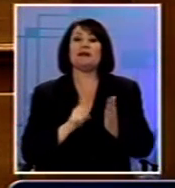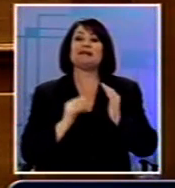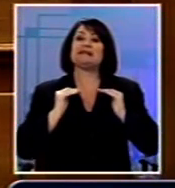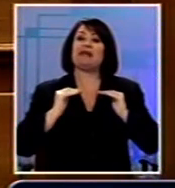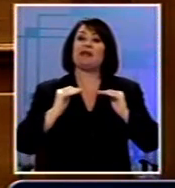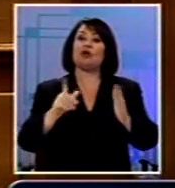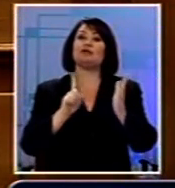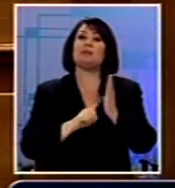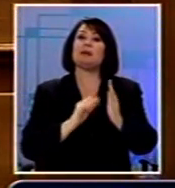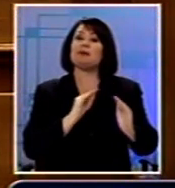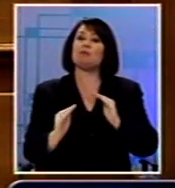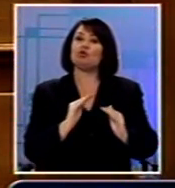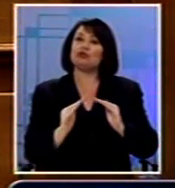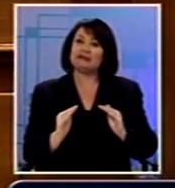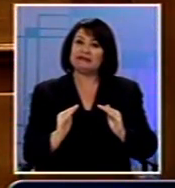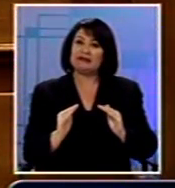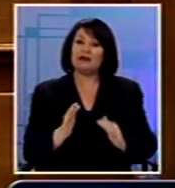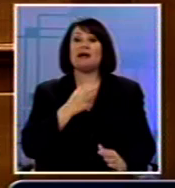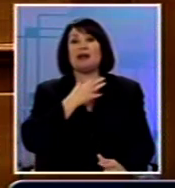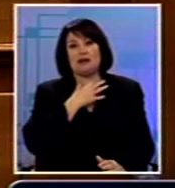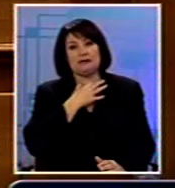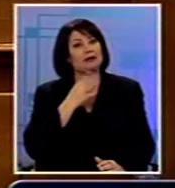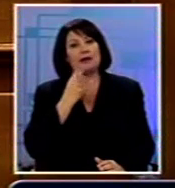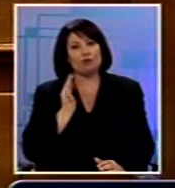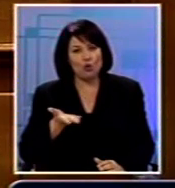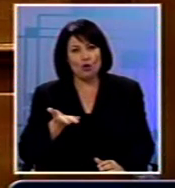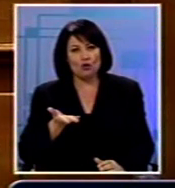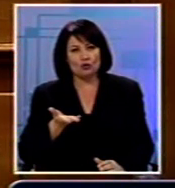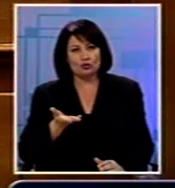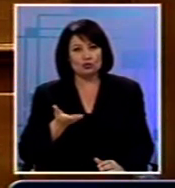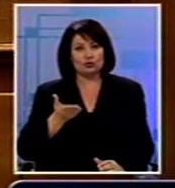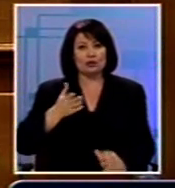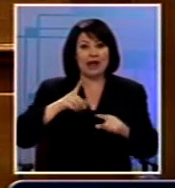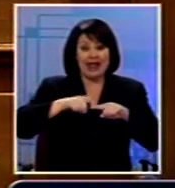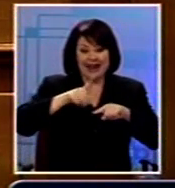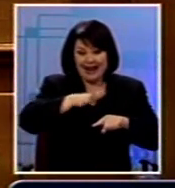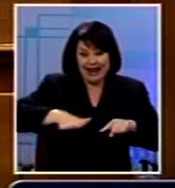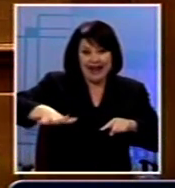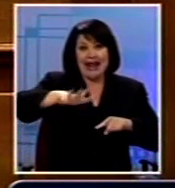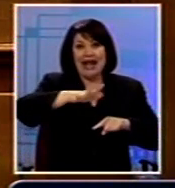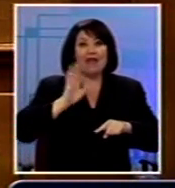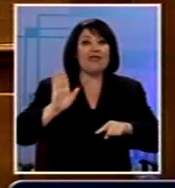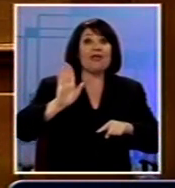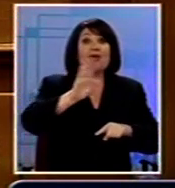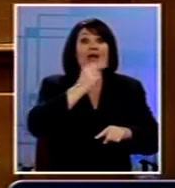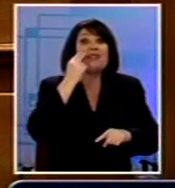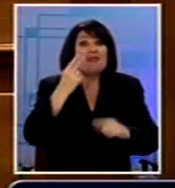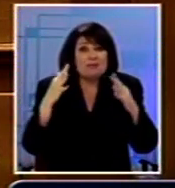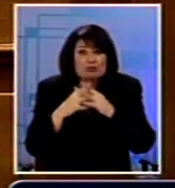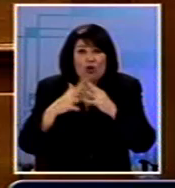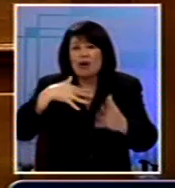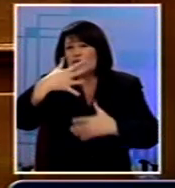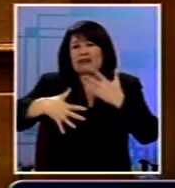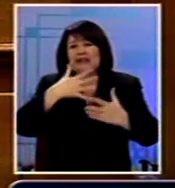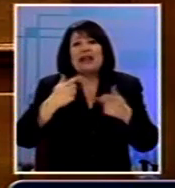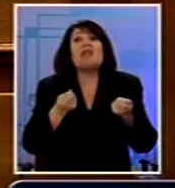σταθερότητας χρειάζεται και για ένα λόγο ακόμα, κυρίες και κύριοι συνάδελφοι. Γιατί γύρω από την Ελλάδα μας φλέγεται ο τόπος. Η δύναμη